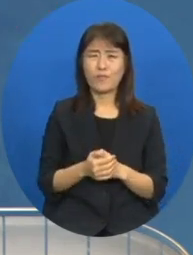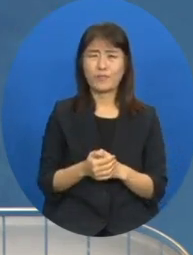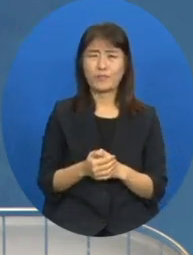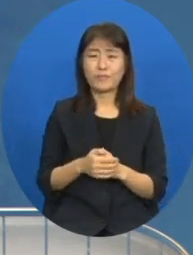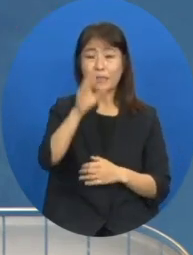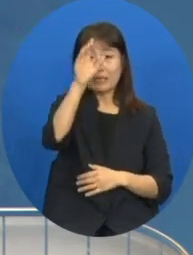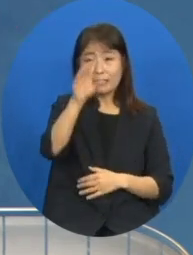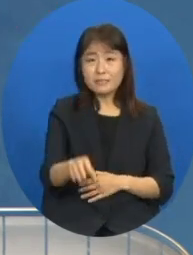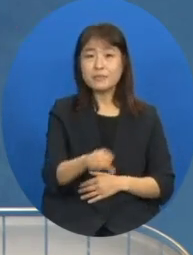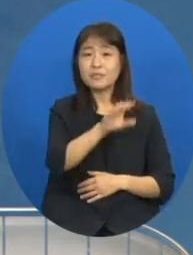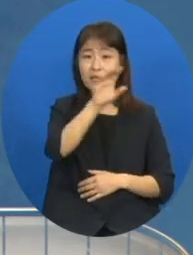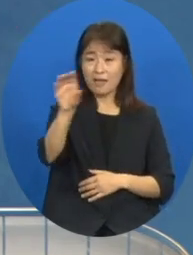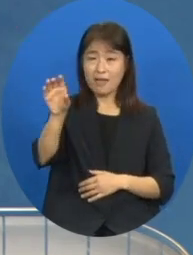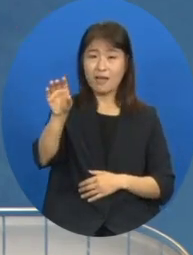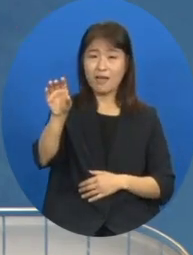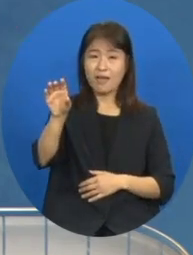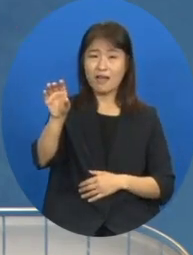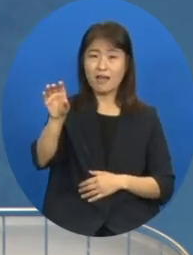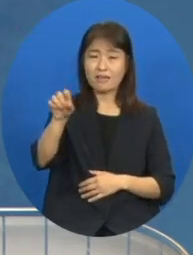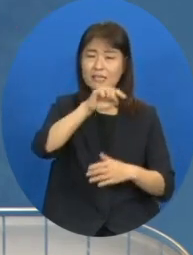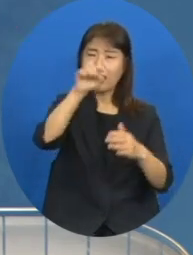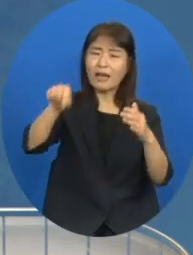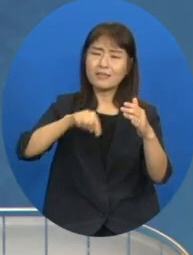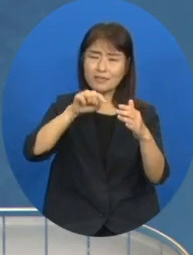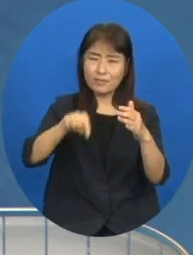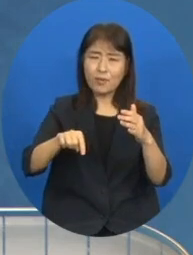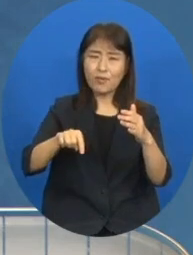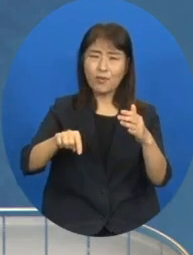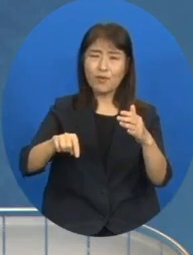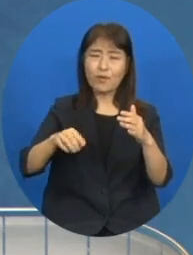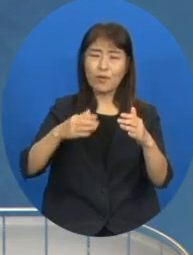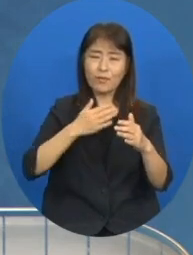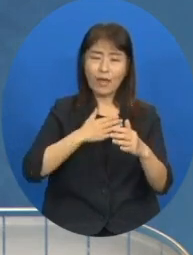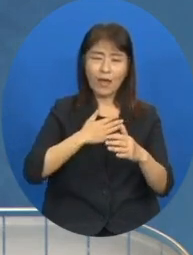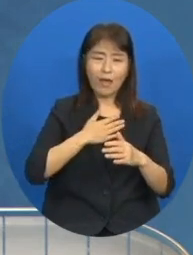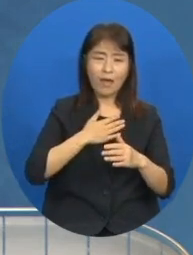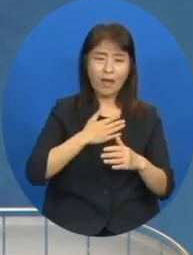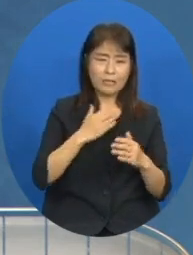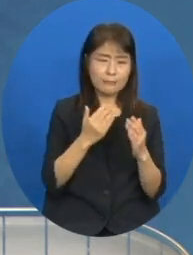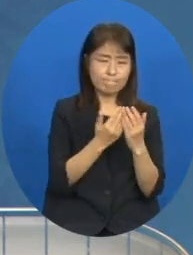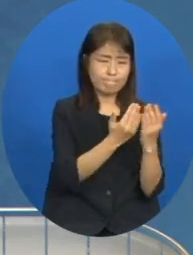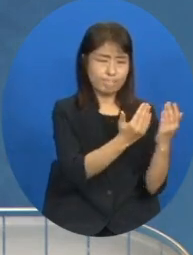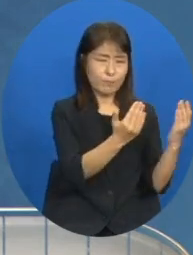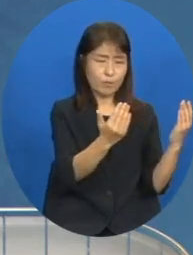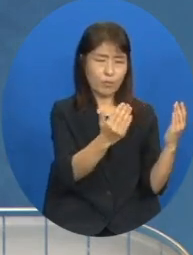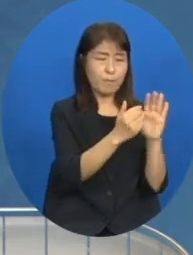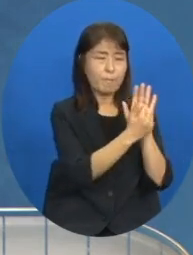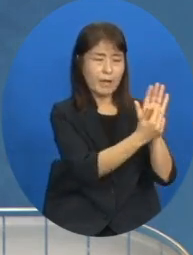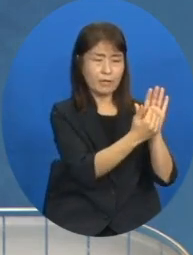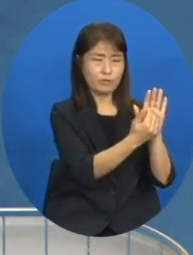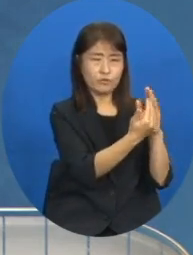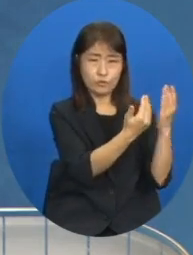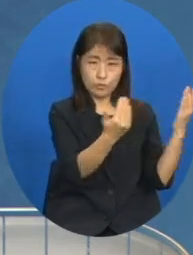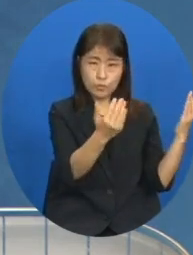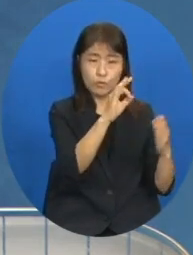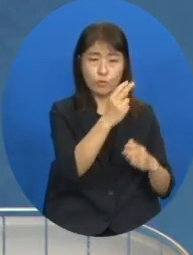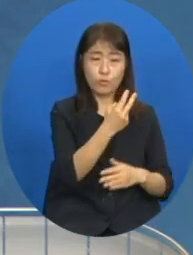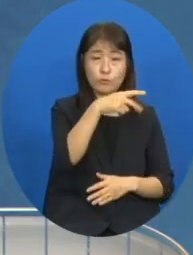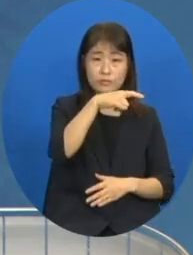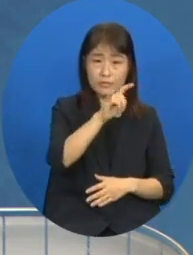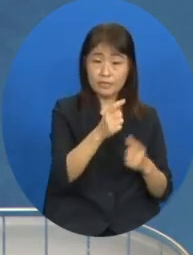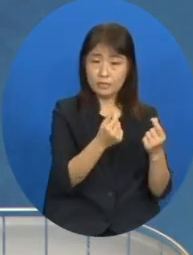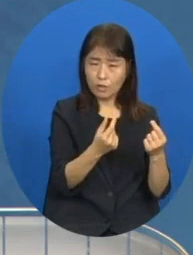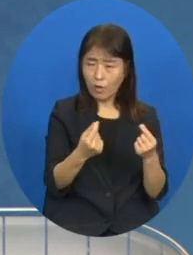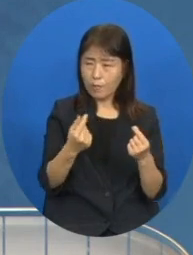십자가에서 하나님은 우리를 요새처럼 또 어미 날개 품 안에처럼 우리를 이미